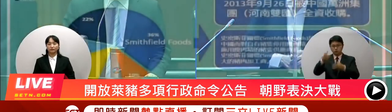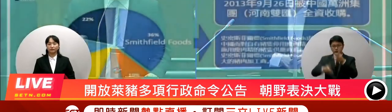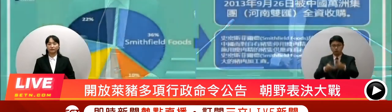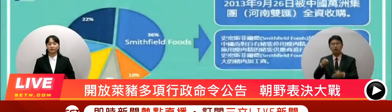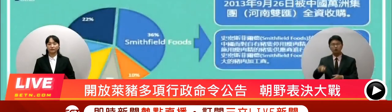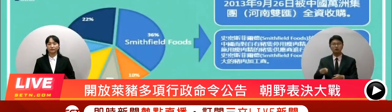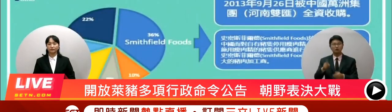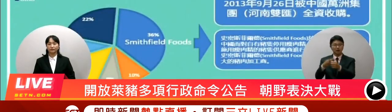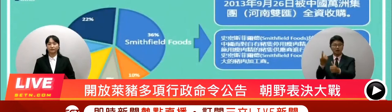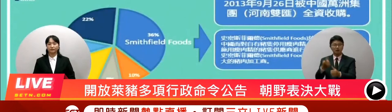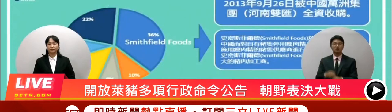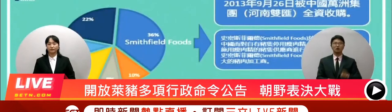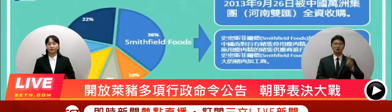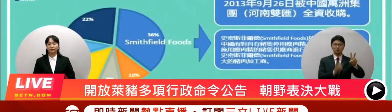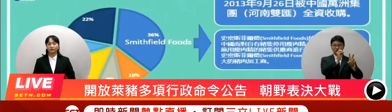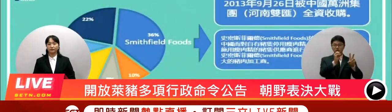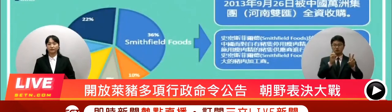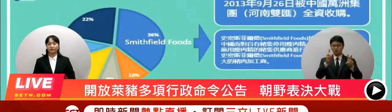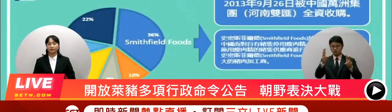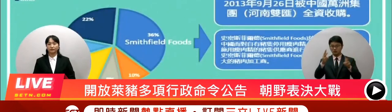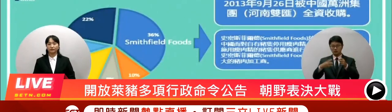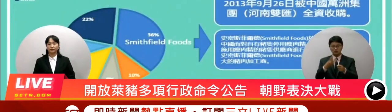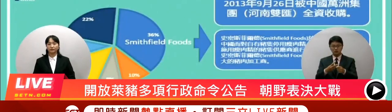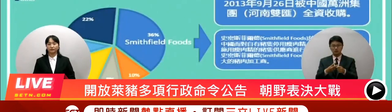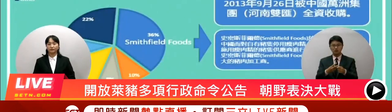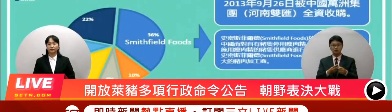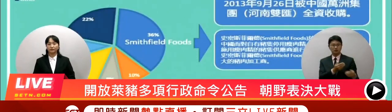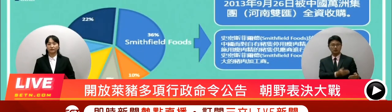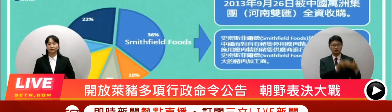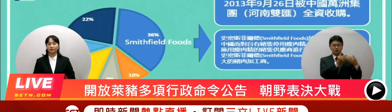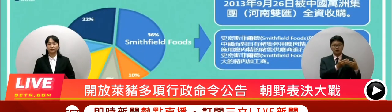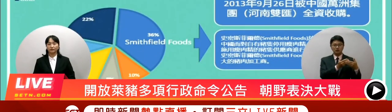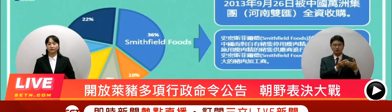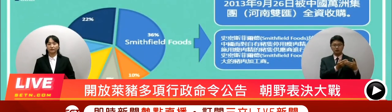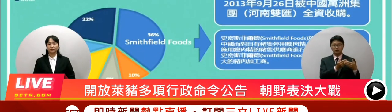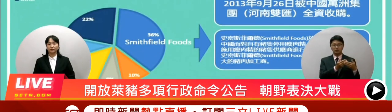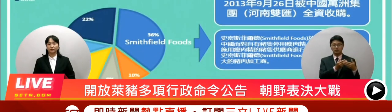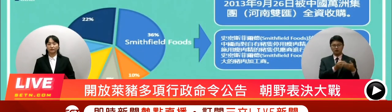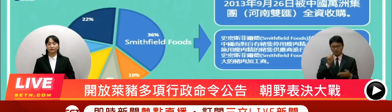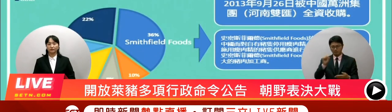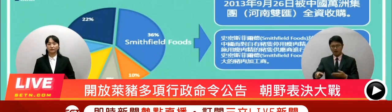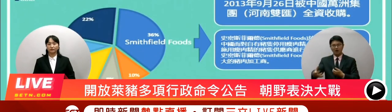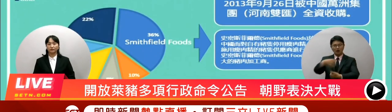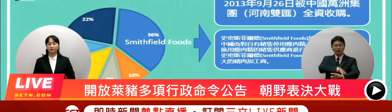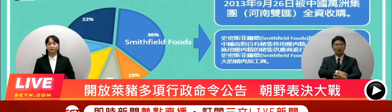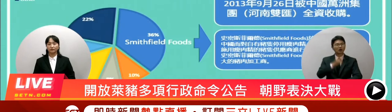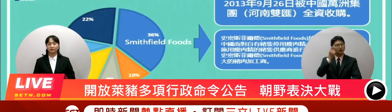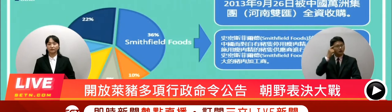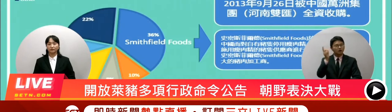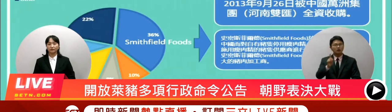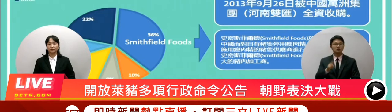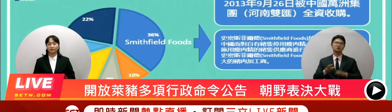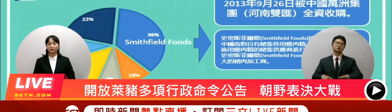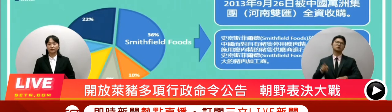呢已经被中国的万州集团全资的收购了，意思就是说它是一个中